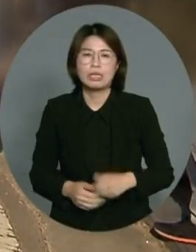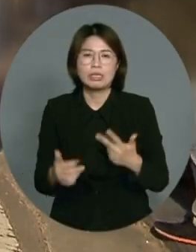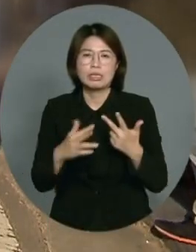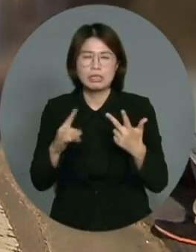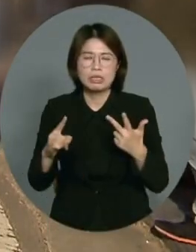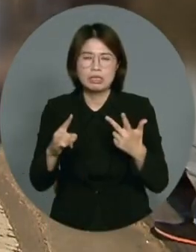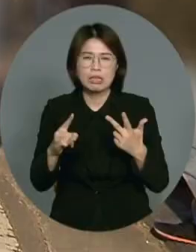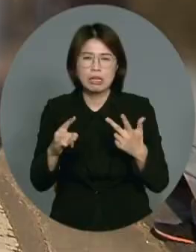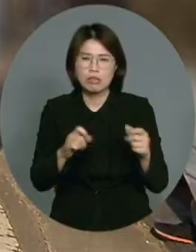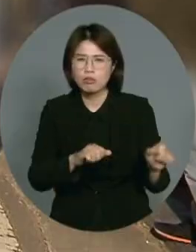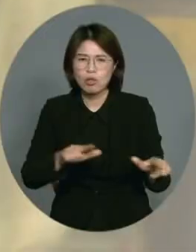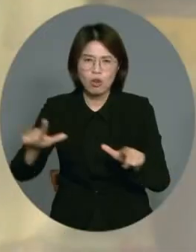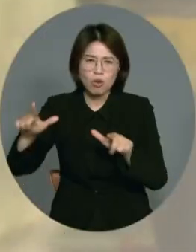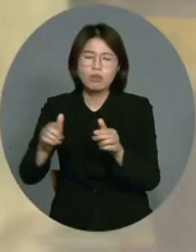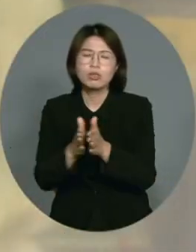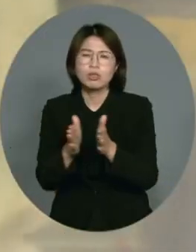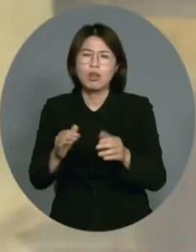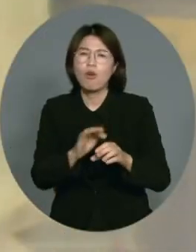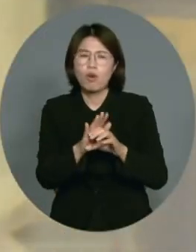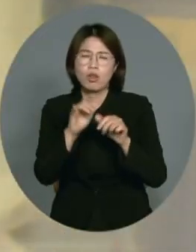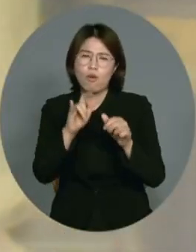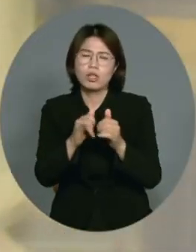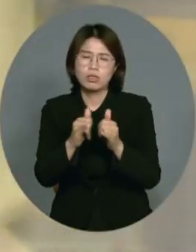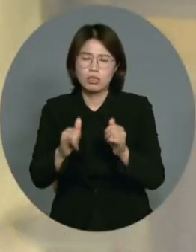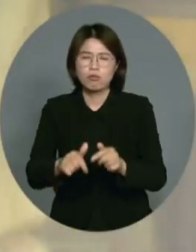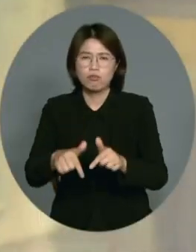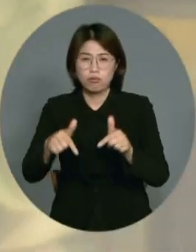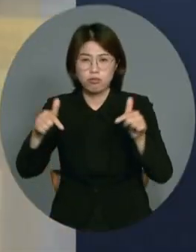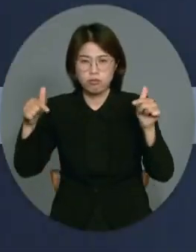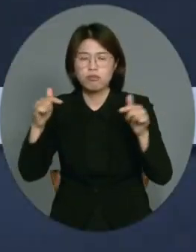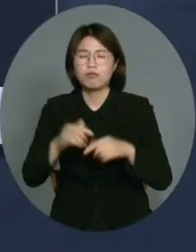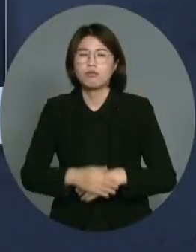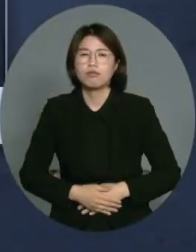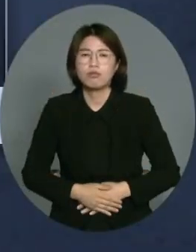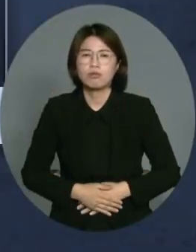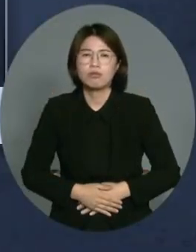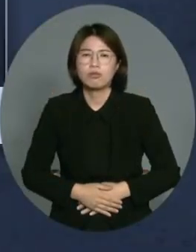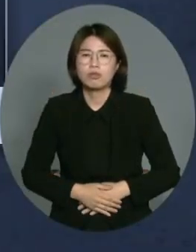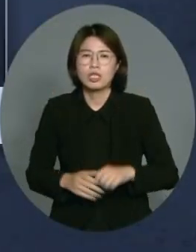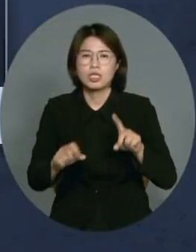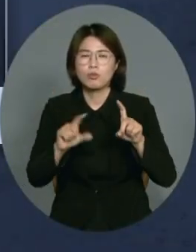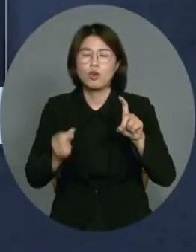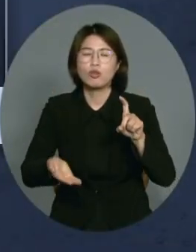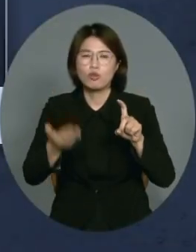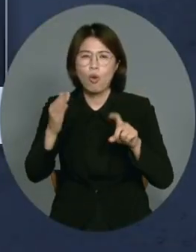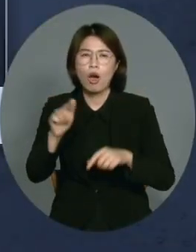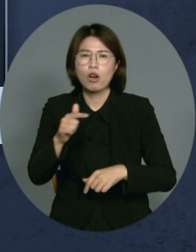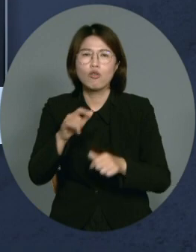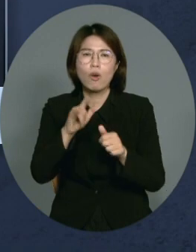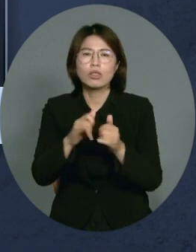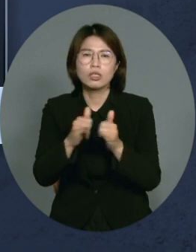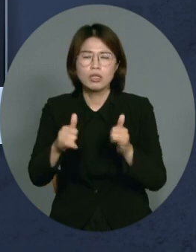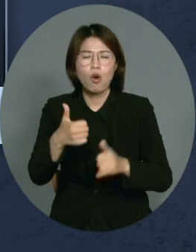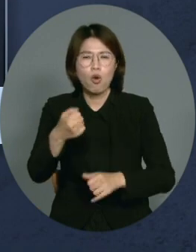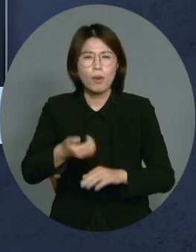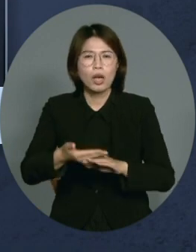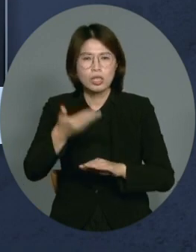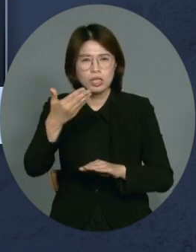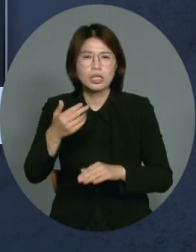7차 대유행이 본격화되면서 코로나 확진자가 가파르게 늘고 있습니다 이달 초 하루 확진자 수가 5만 명을 넘어선